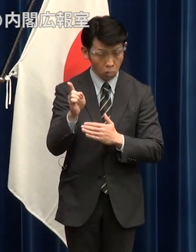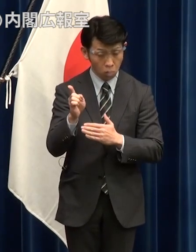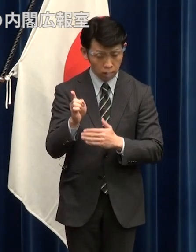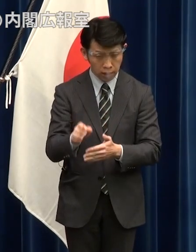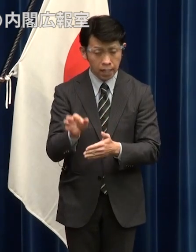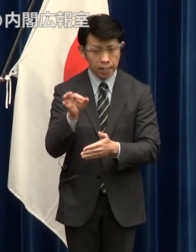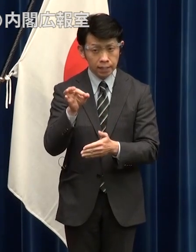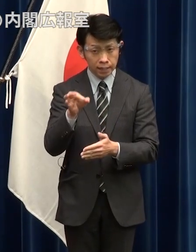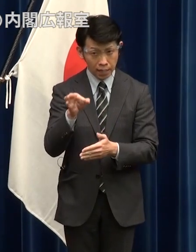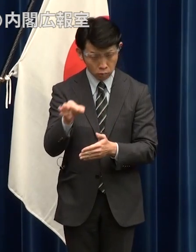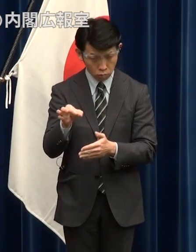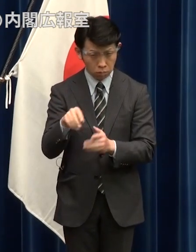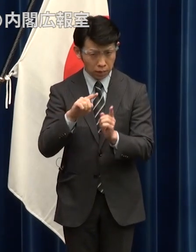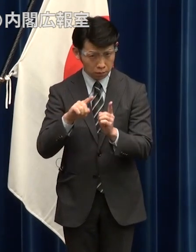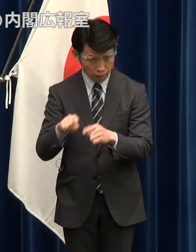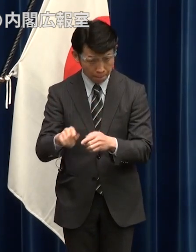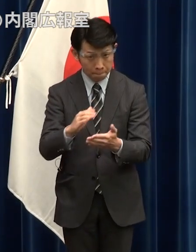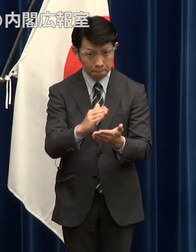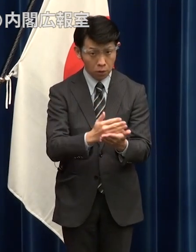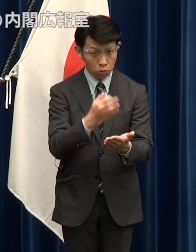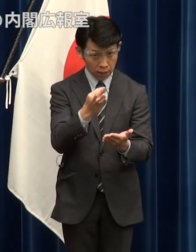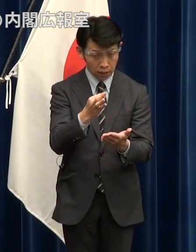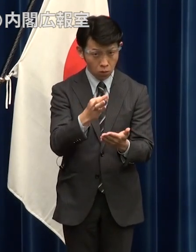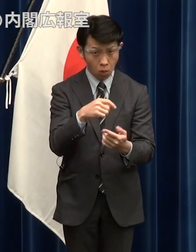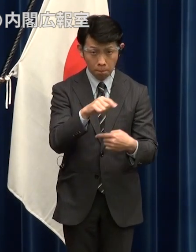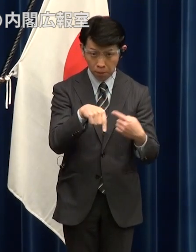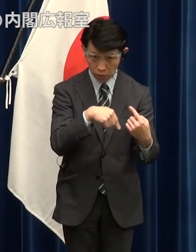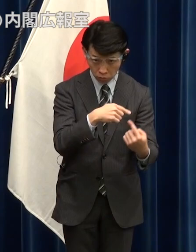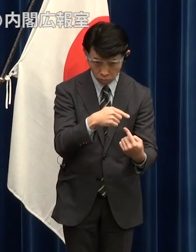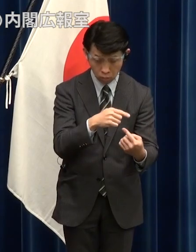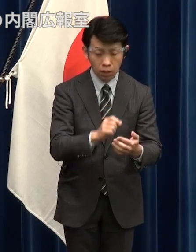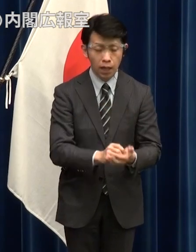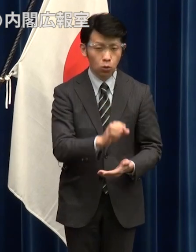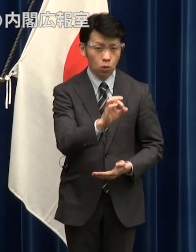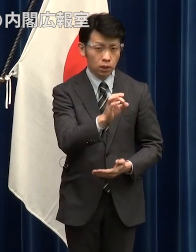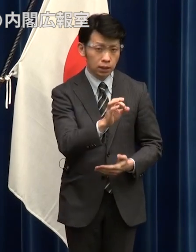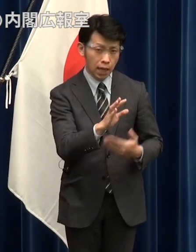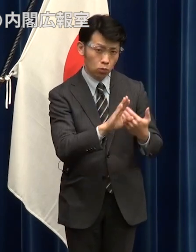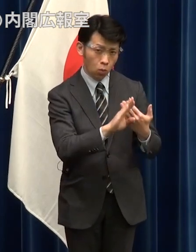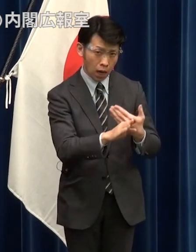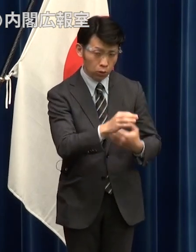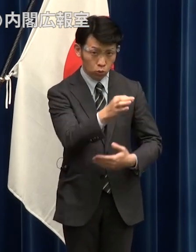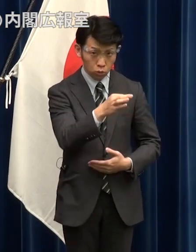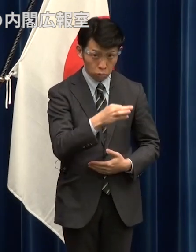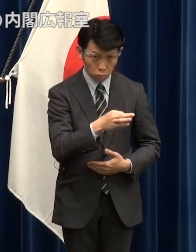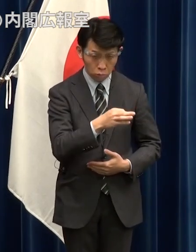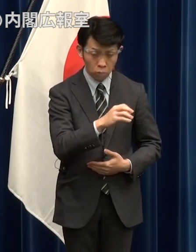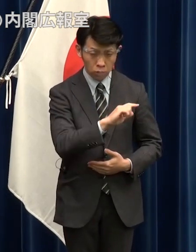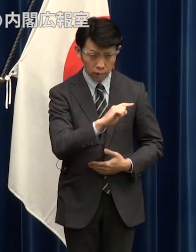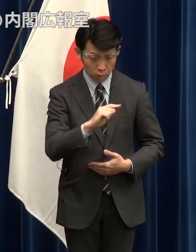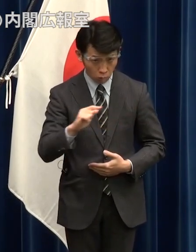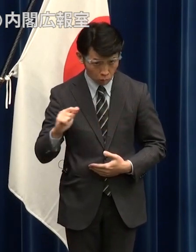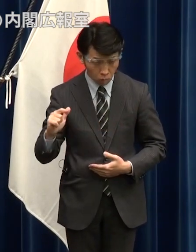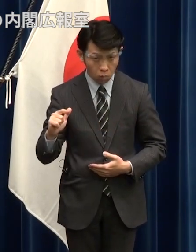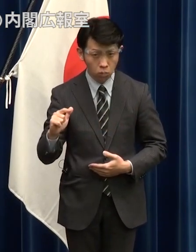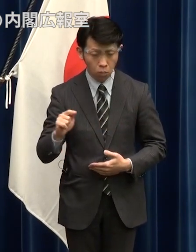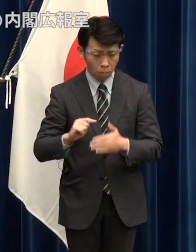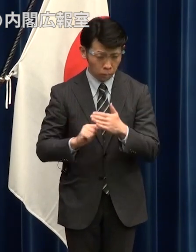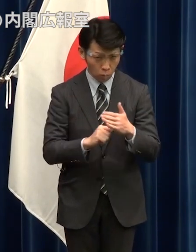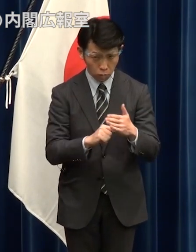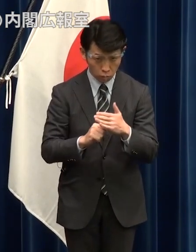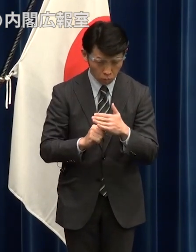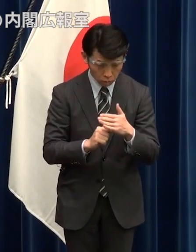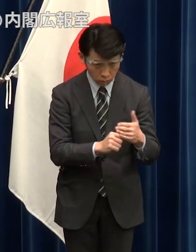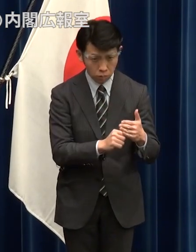減、余剰金、また税外収入の活用などありとあらゆる努力検討